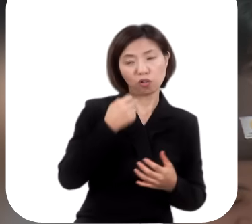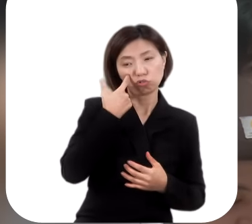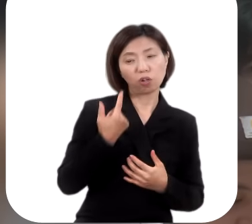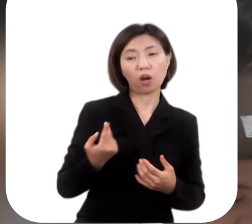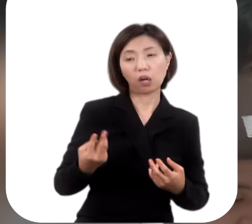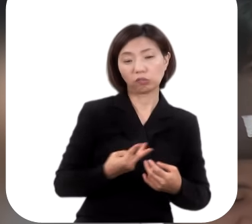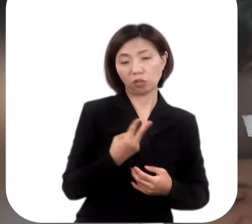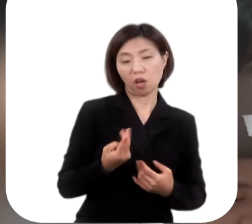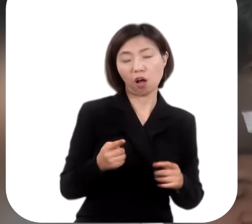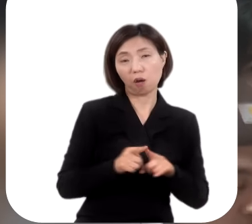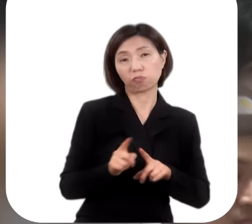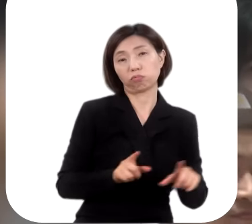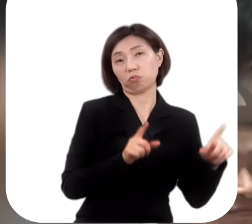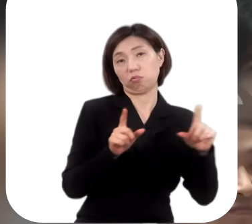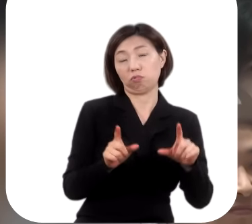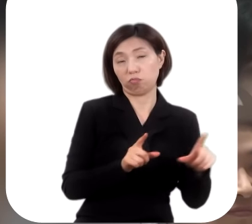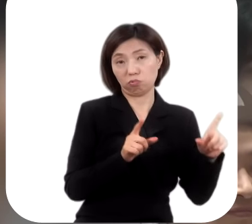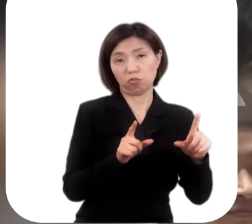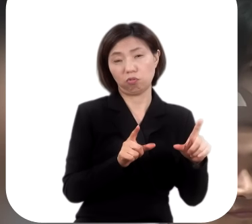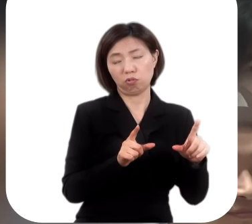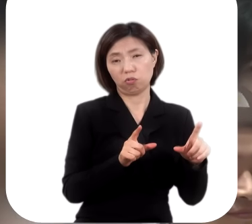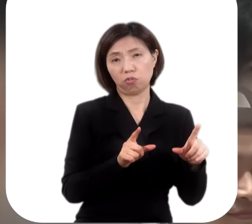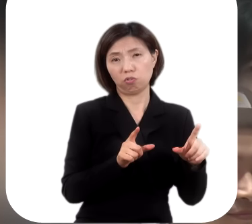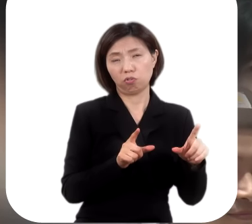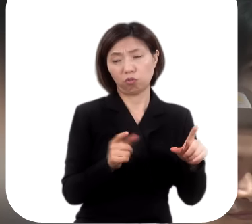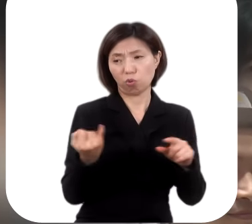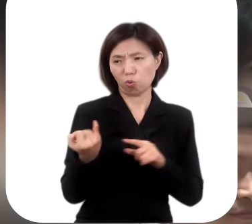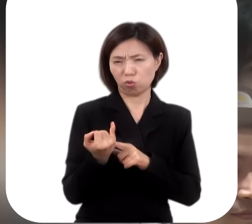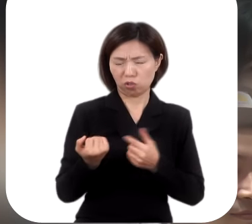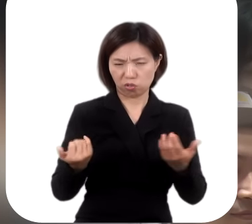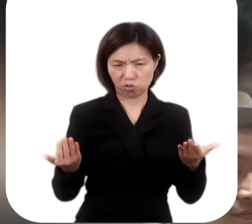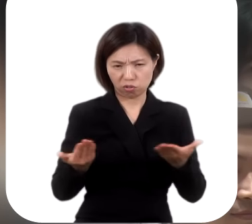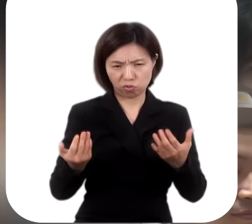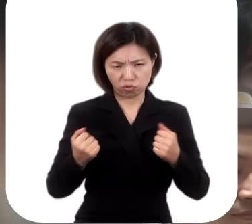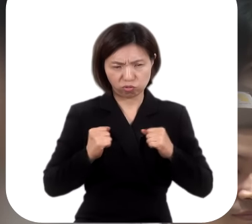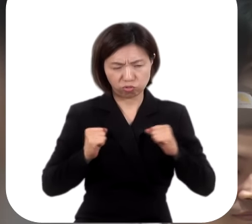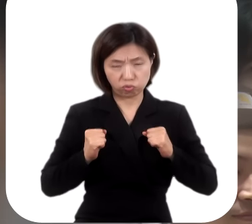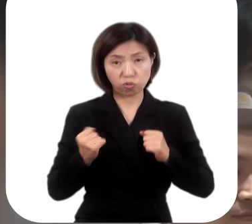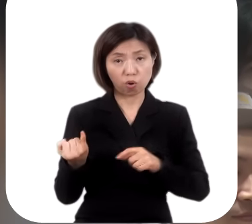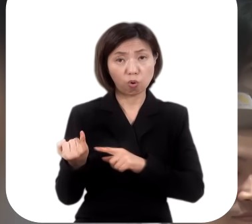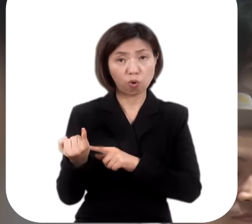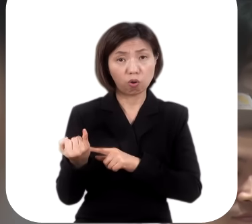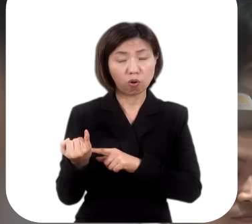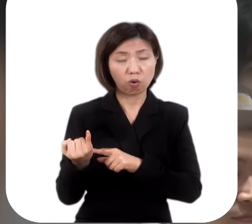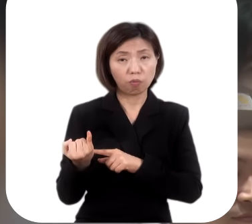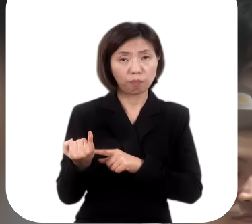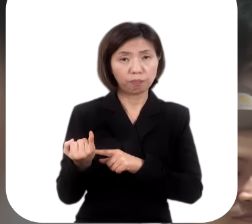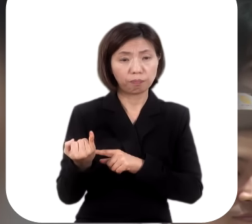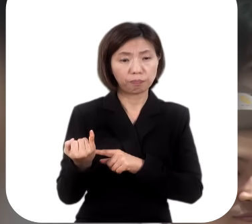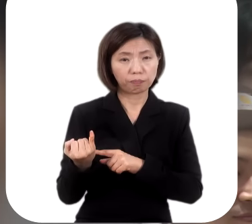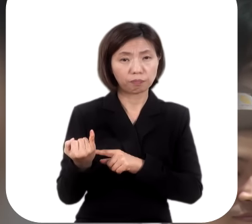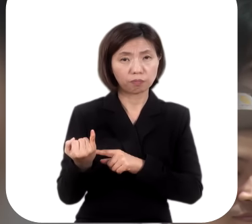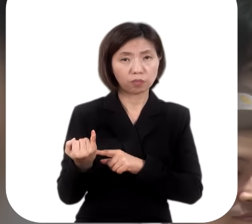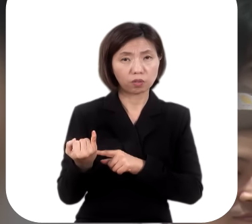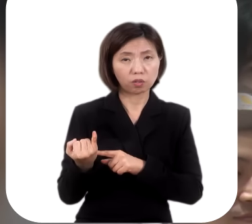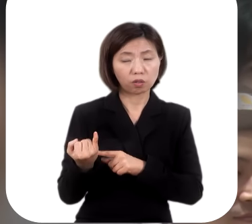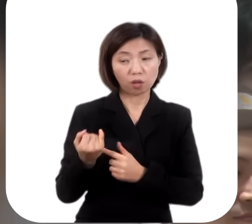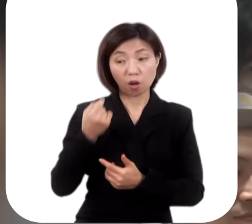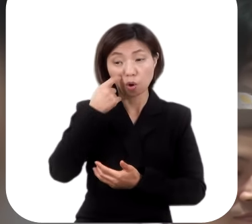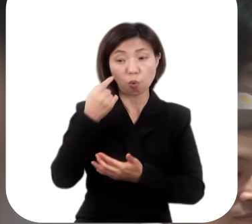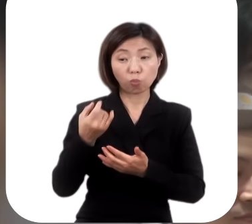할수 없어. 같이 이제 6개월을 같이 거주를 하면서 그 언니는 이제 엄청 그 일을 열심히 하고, 열심히